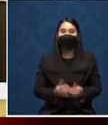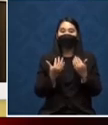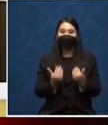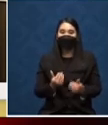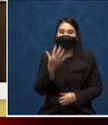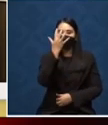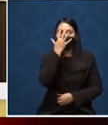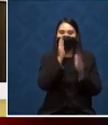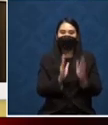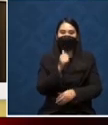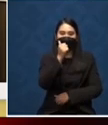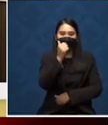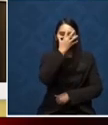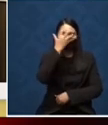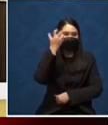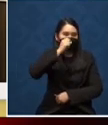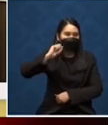นดี